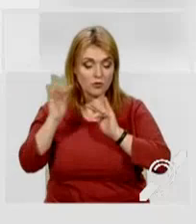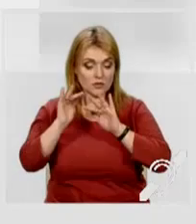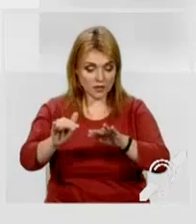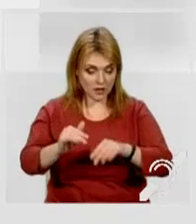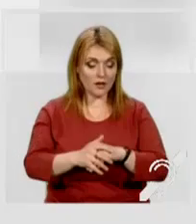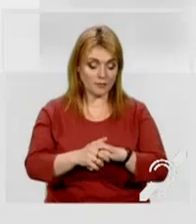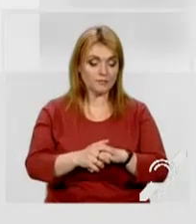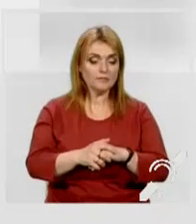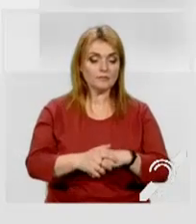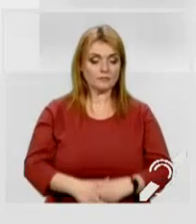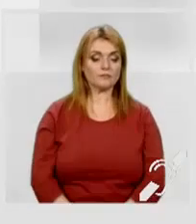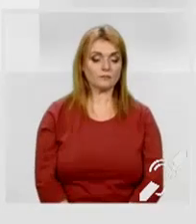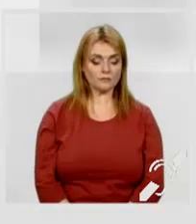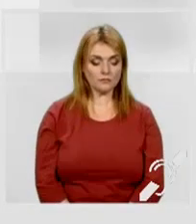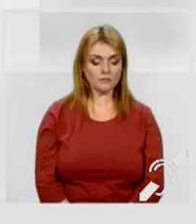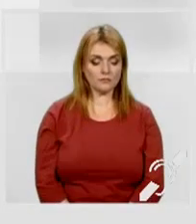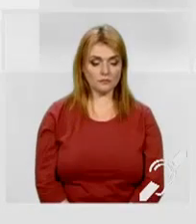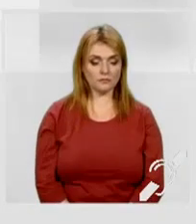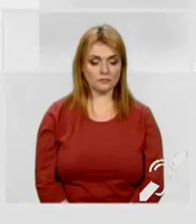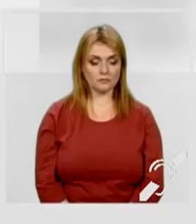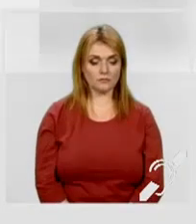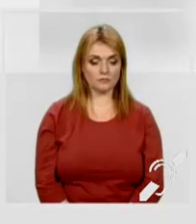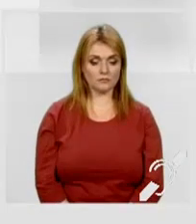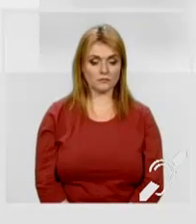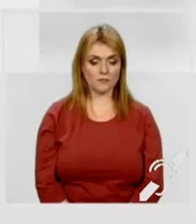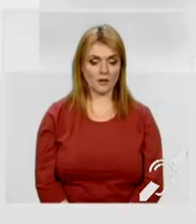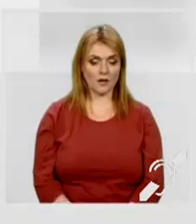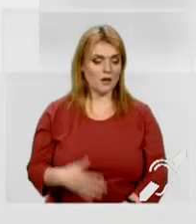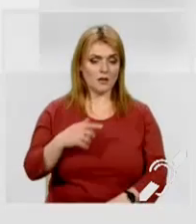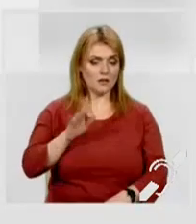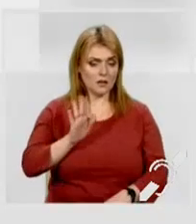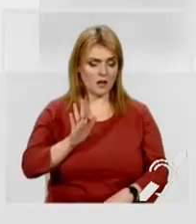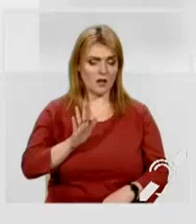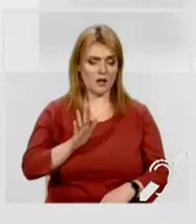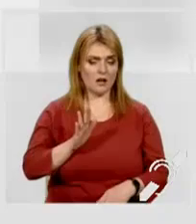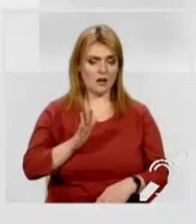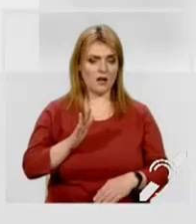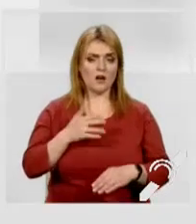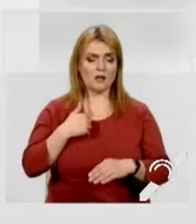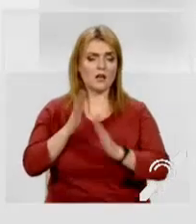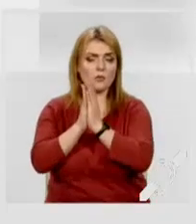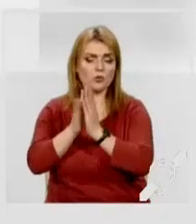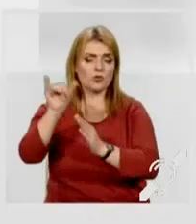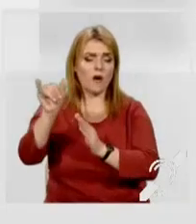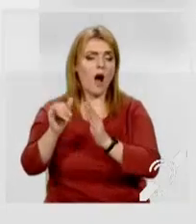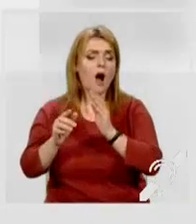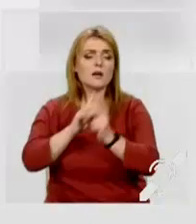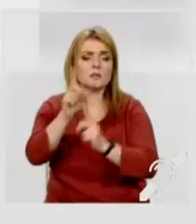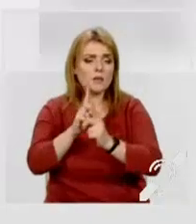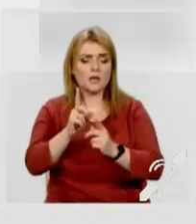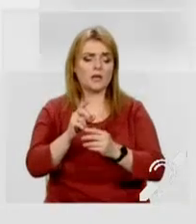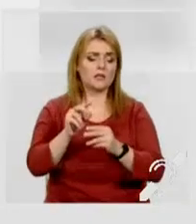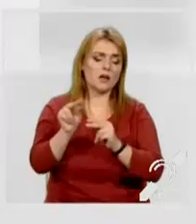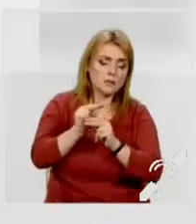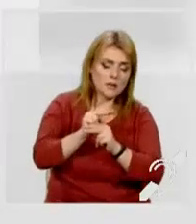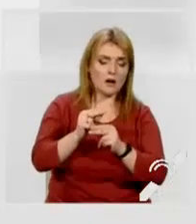din numele instituției poliției, unde am făcut referire nu de a anula careva acte, dar de a